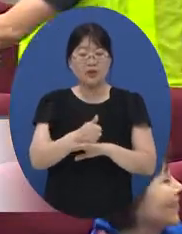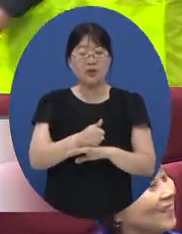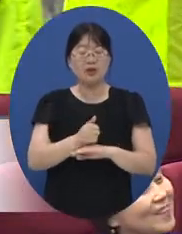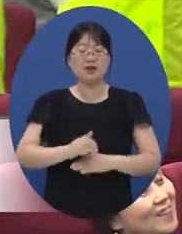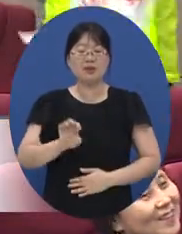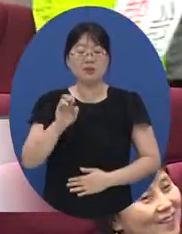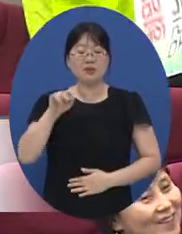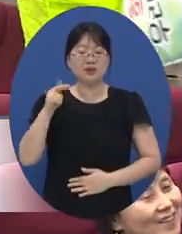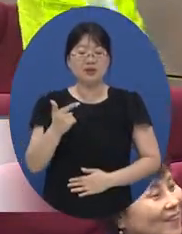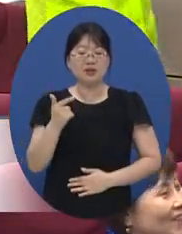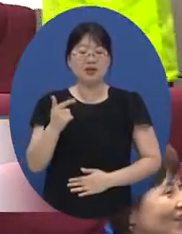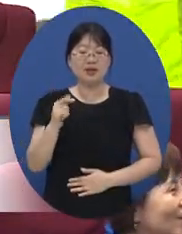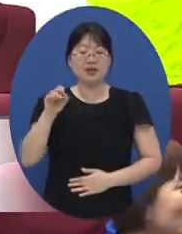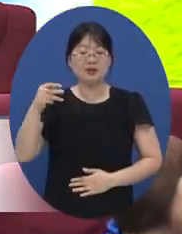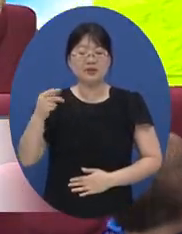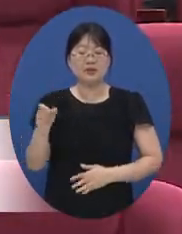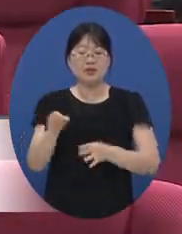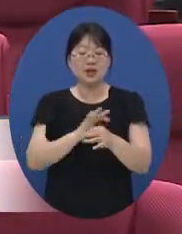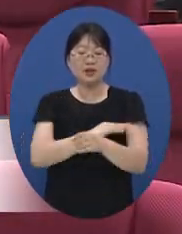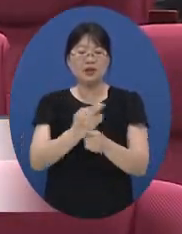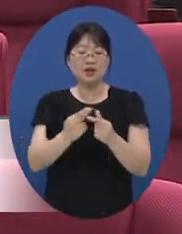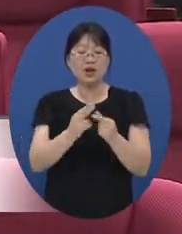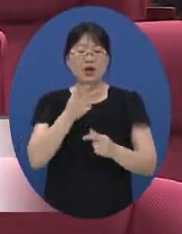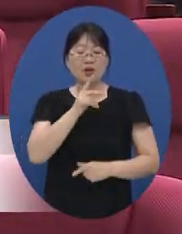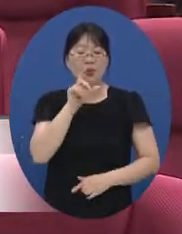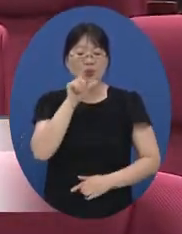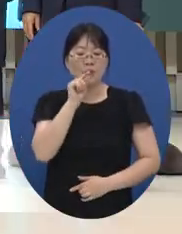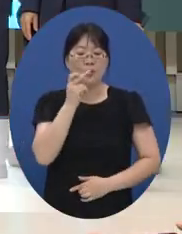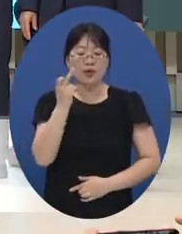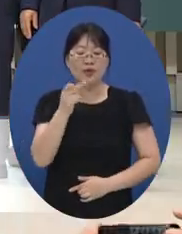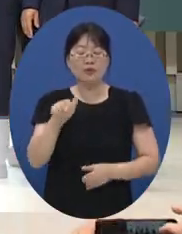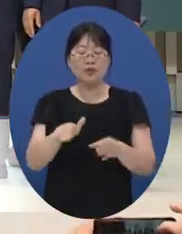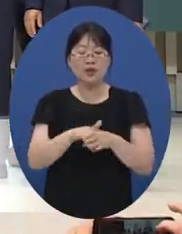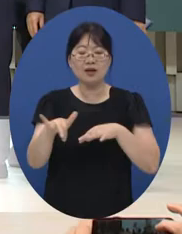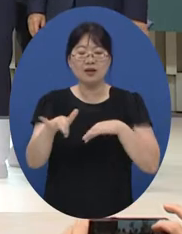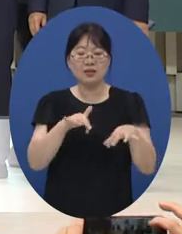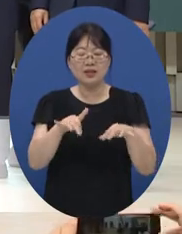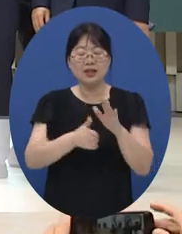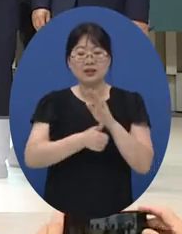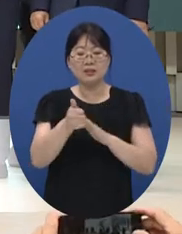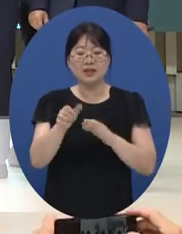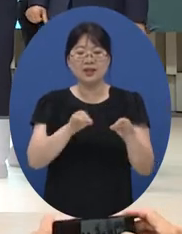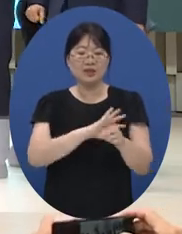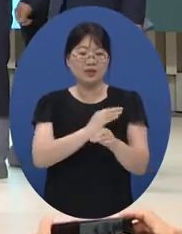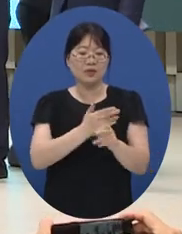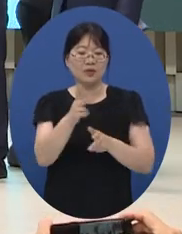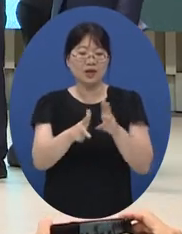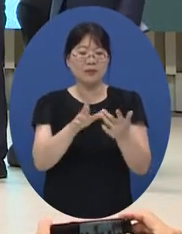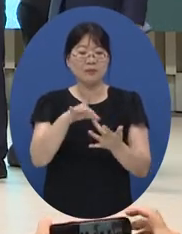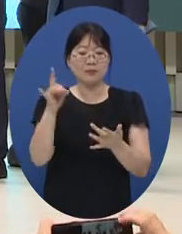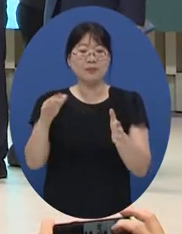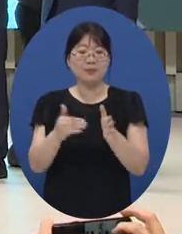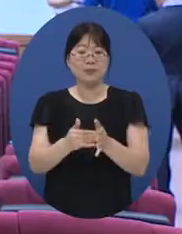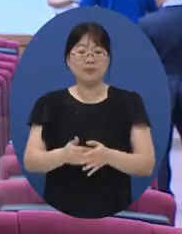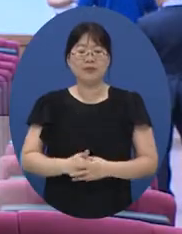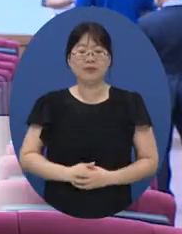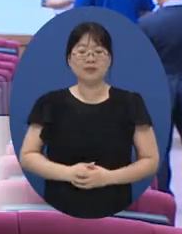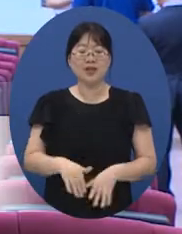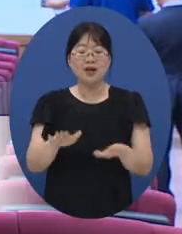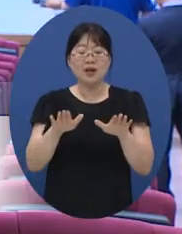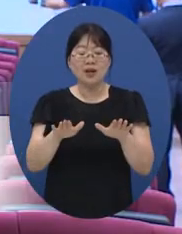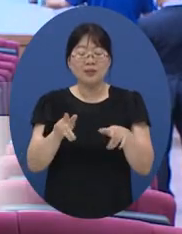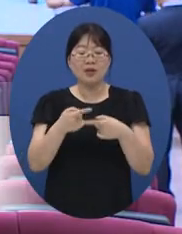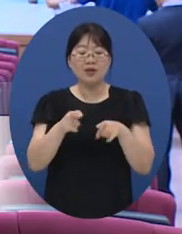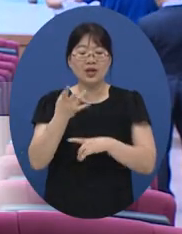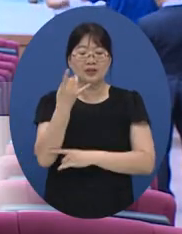결과 포천 일동 상권과 오산 문화의 거리가 경기도 희망 상권 사업에 선정됐습니다. 이번에